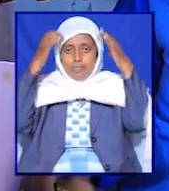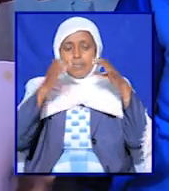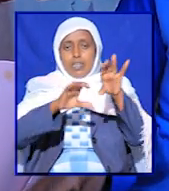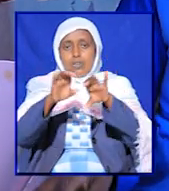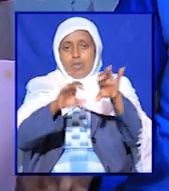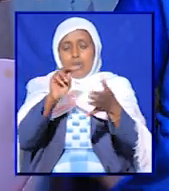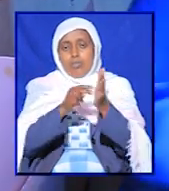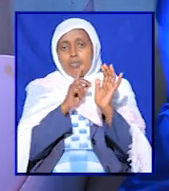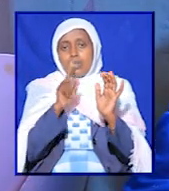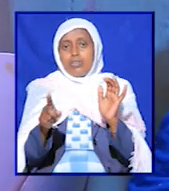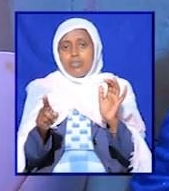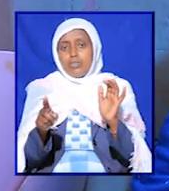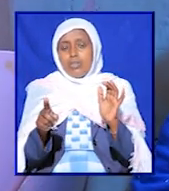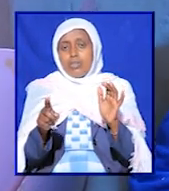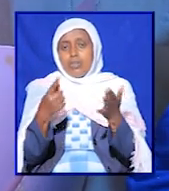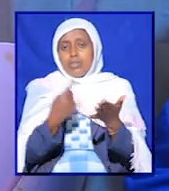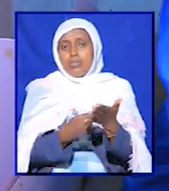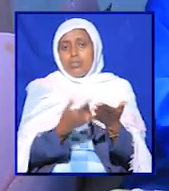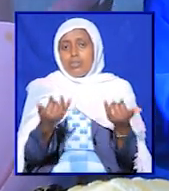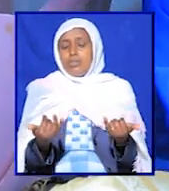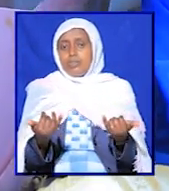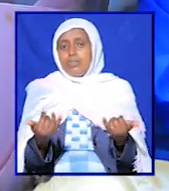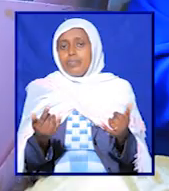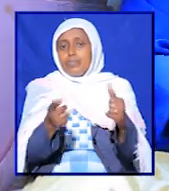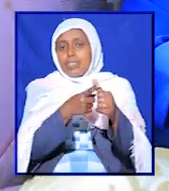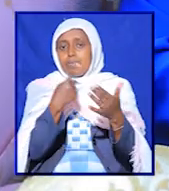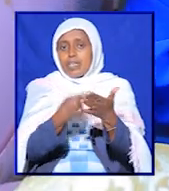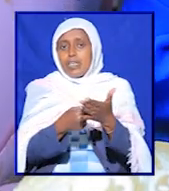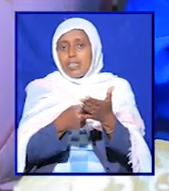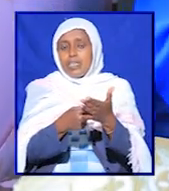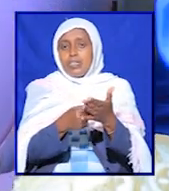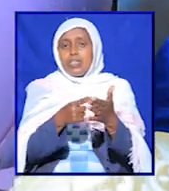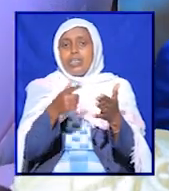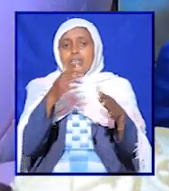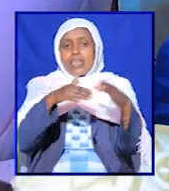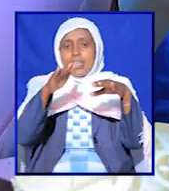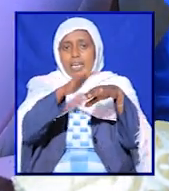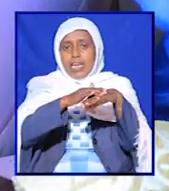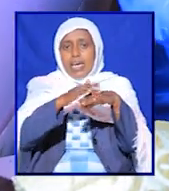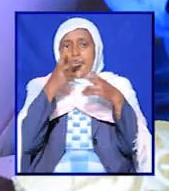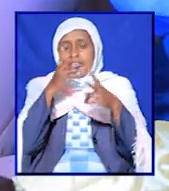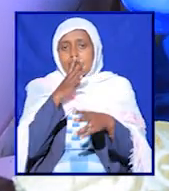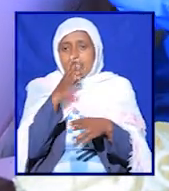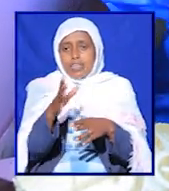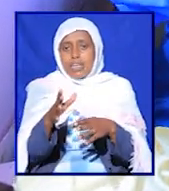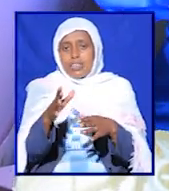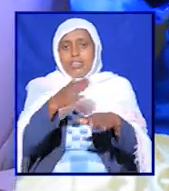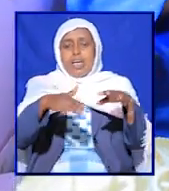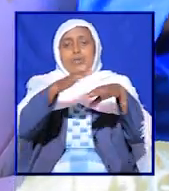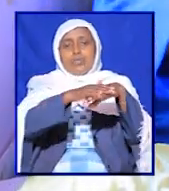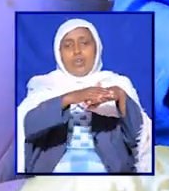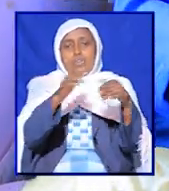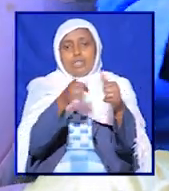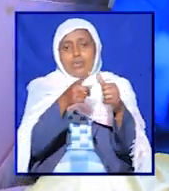ማለት ነው። ጠጥፈዋለሁ። ይሄን አሁን እንትንላለሁ። መጀመሪያ ይሄ ካርቶኑ ከላይ እንዳይታይ ይሄን ማለት ነው። ይሄን